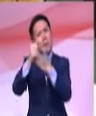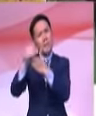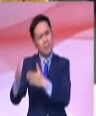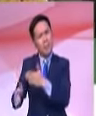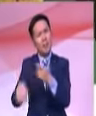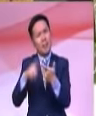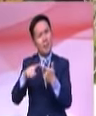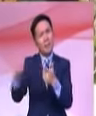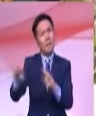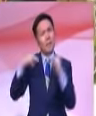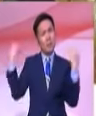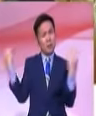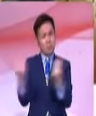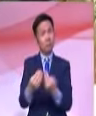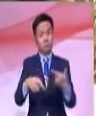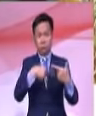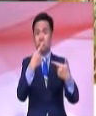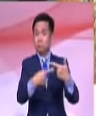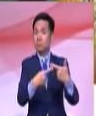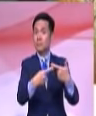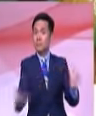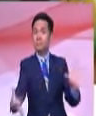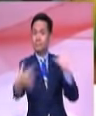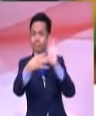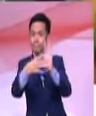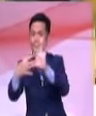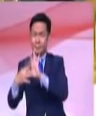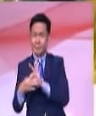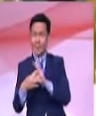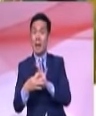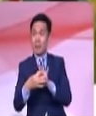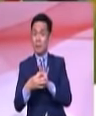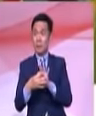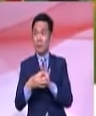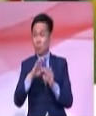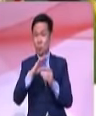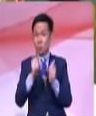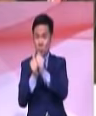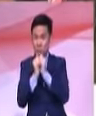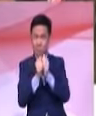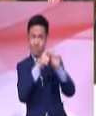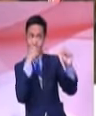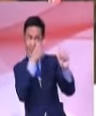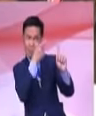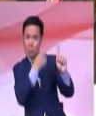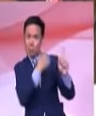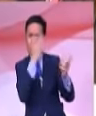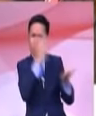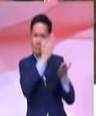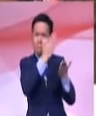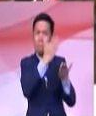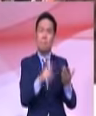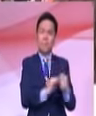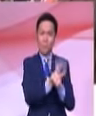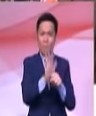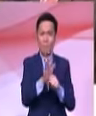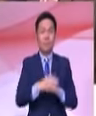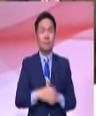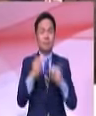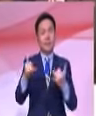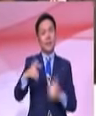dan juga masyarakat khususnya untuk kita mematuhi dan juga memutuskan rantaian COVID. Jelasnya, selepas